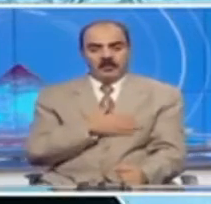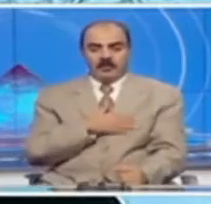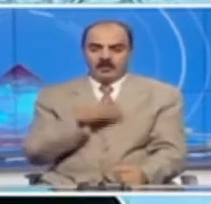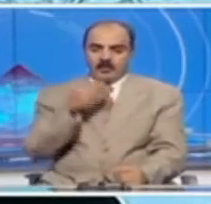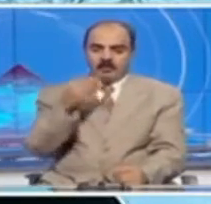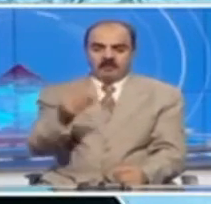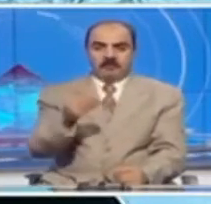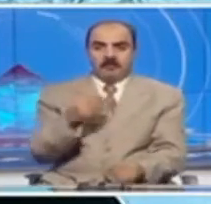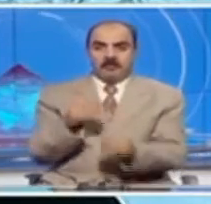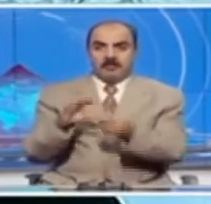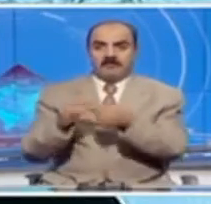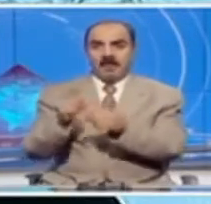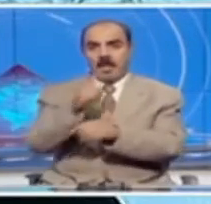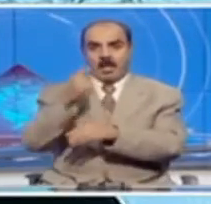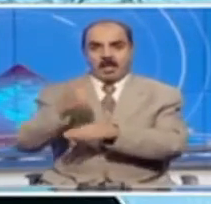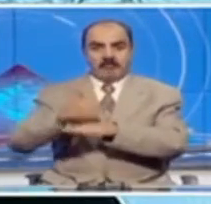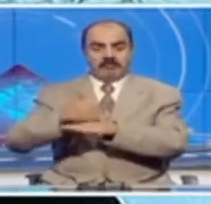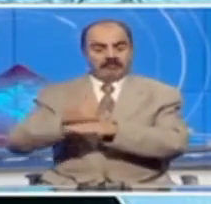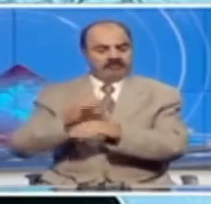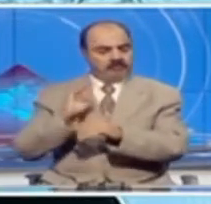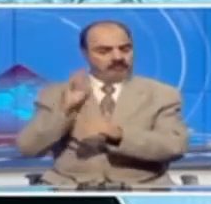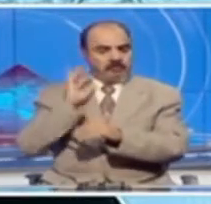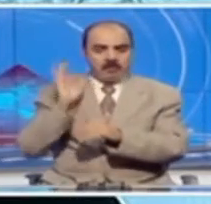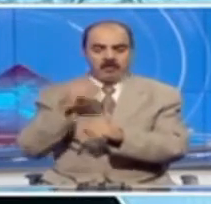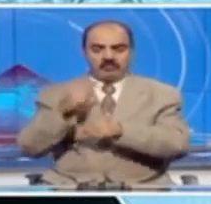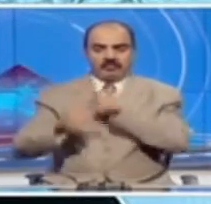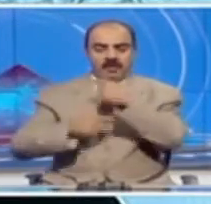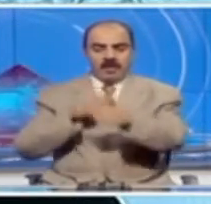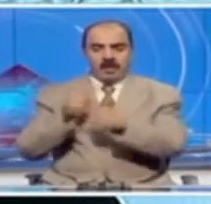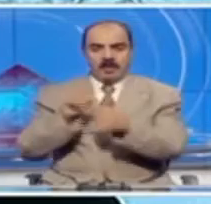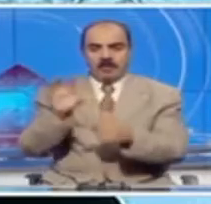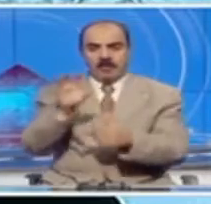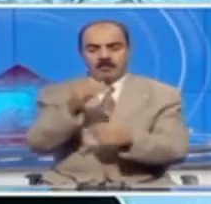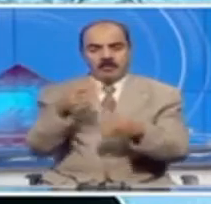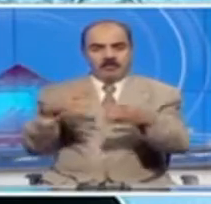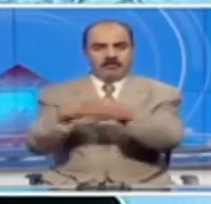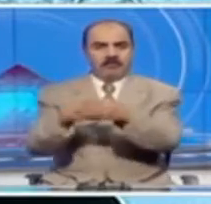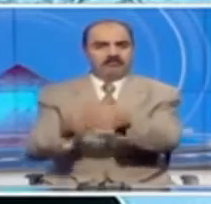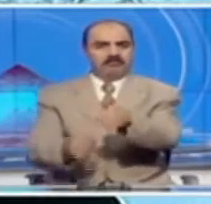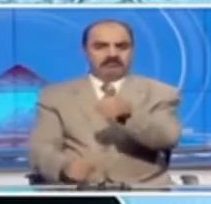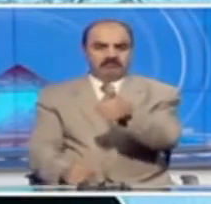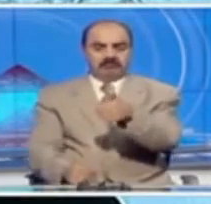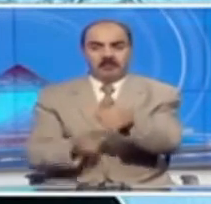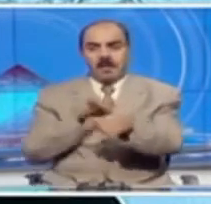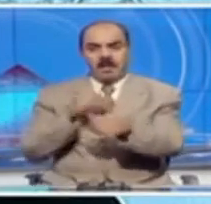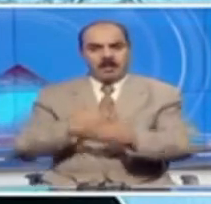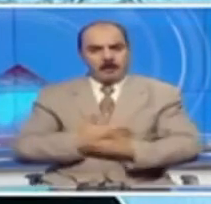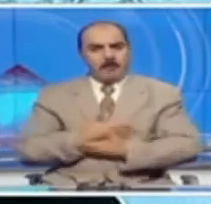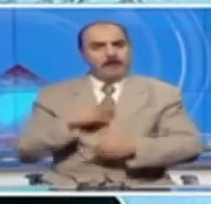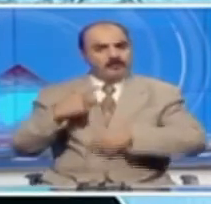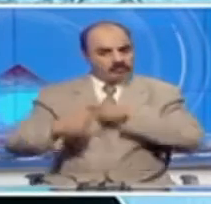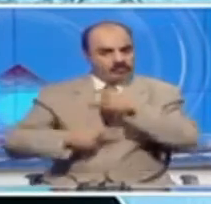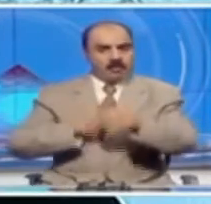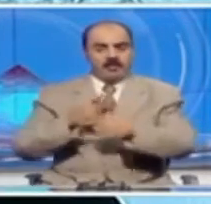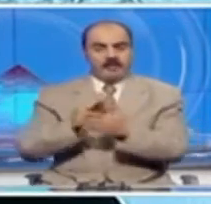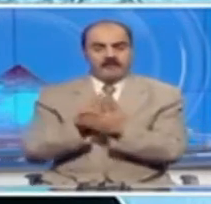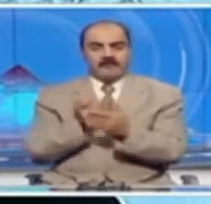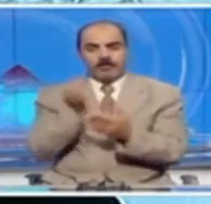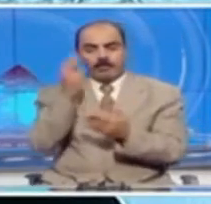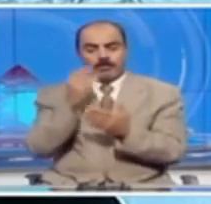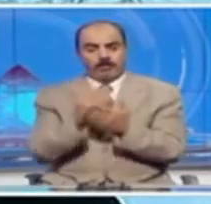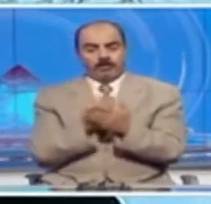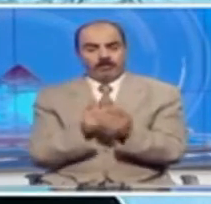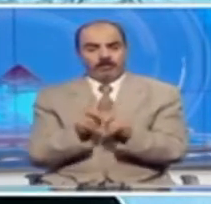بجهود الوكالة الجامعية للفرنكوفونية لحرصها على إطلاق تلك